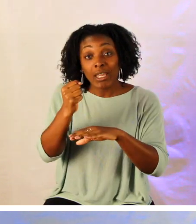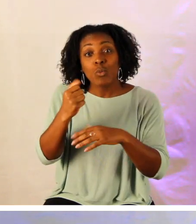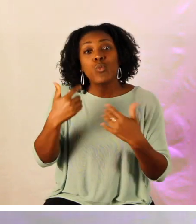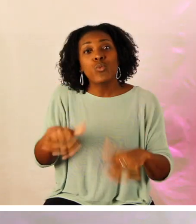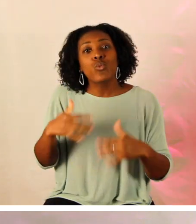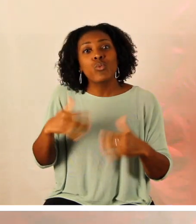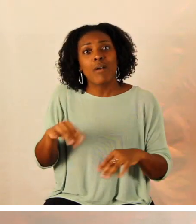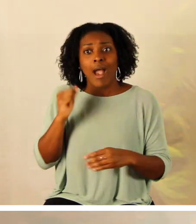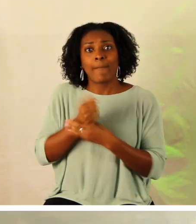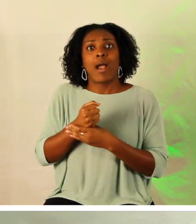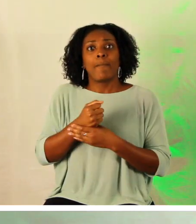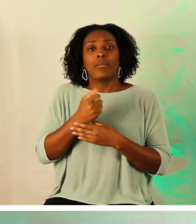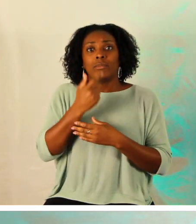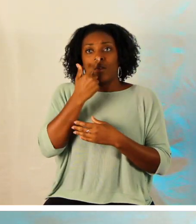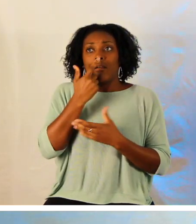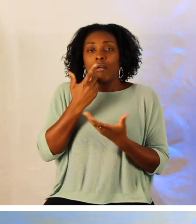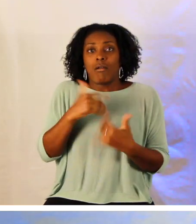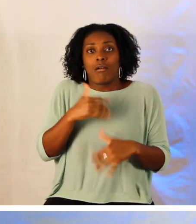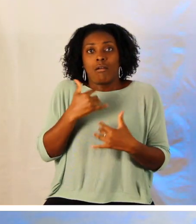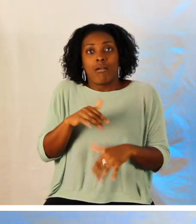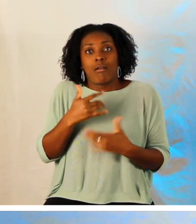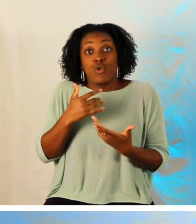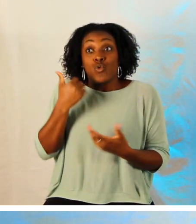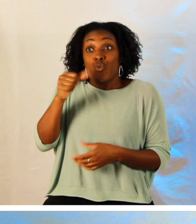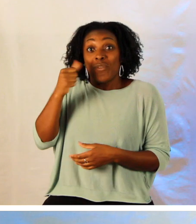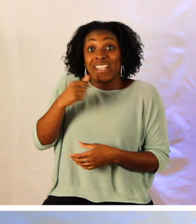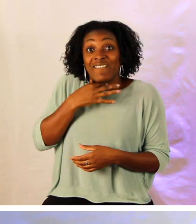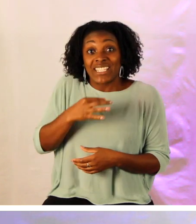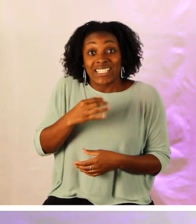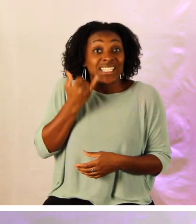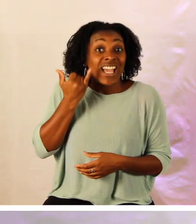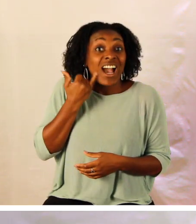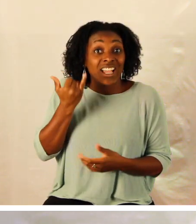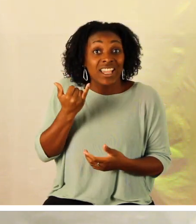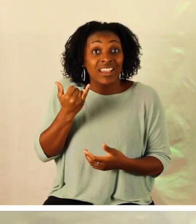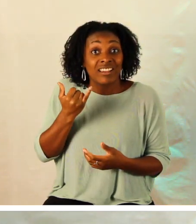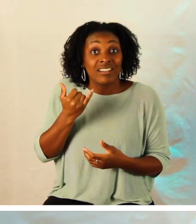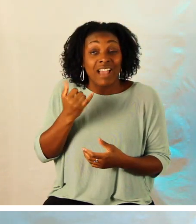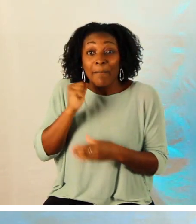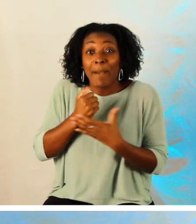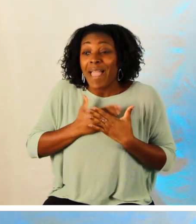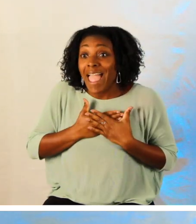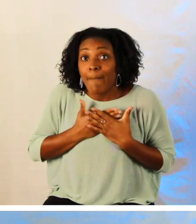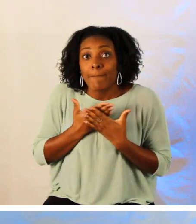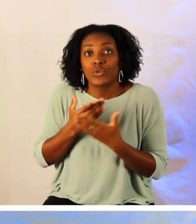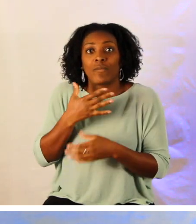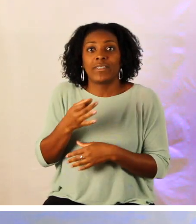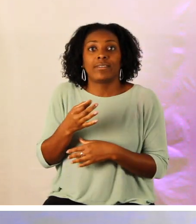l'entendre alors que c'est son unique. En plus, Dieu lui précise bien, c'est ton unique, celui que tu aimes. En clair, tu n'en as pas